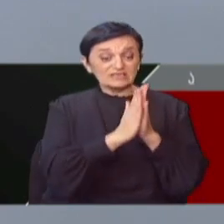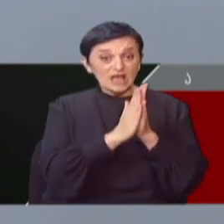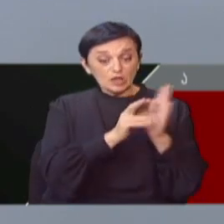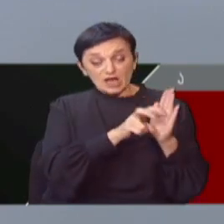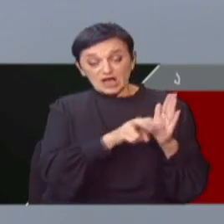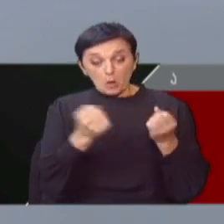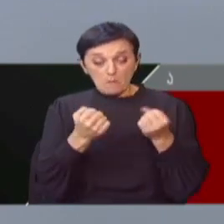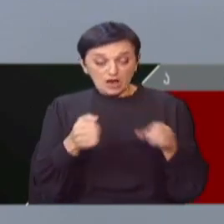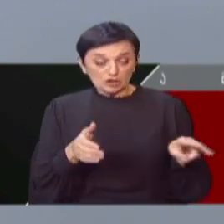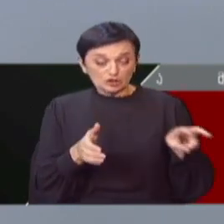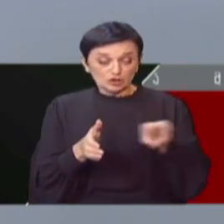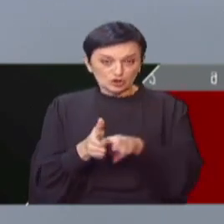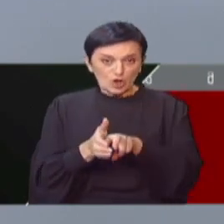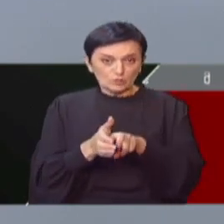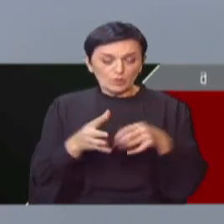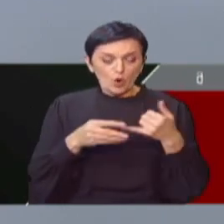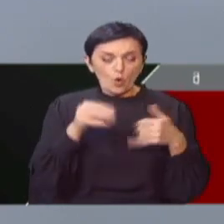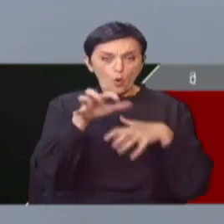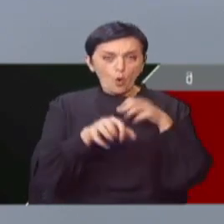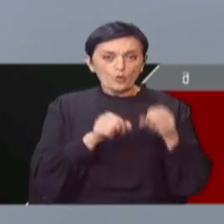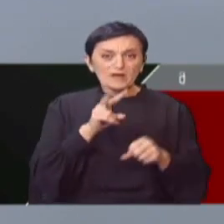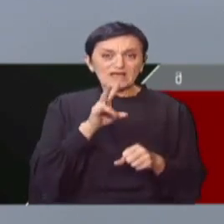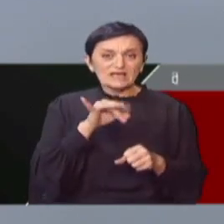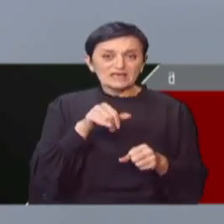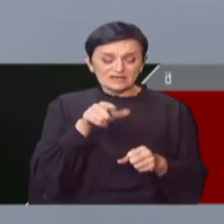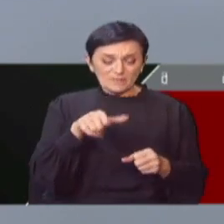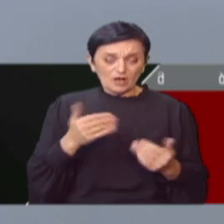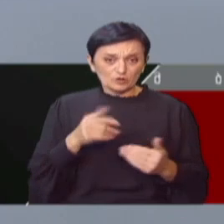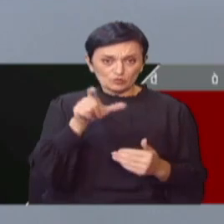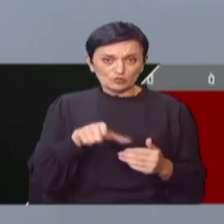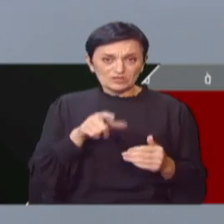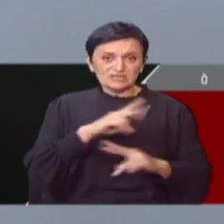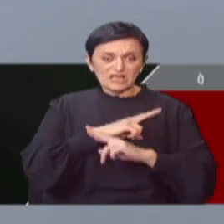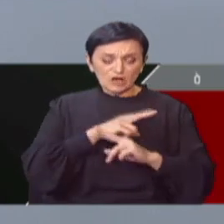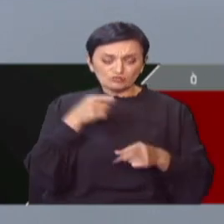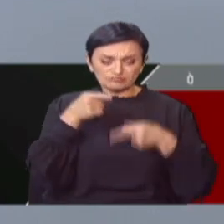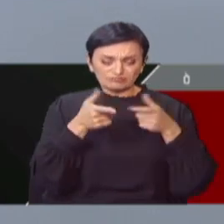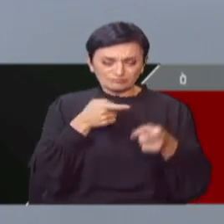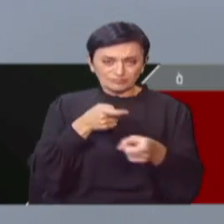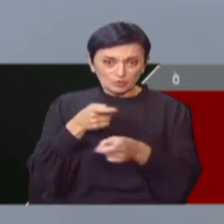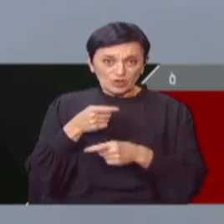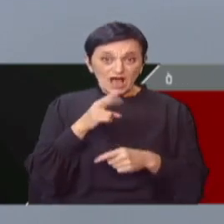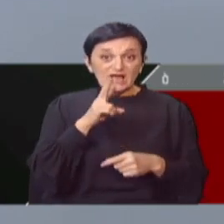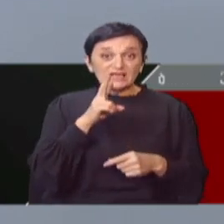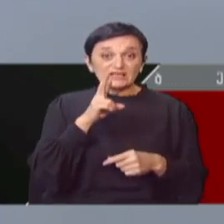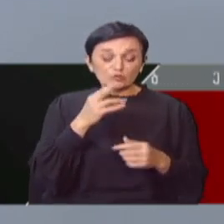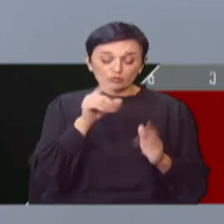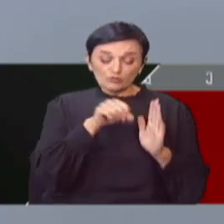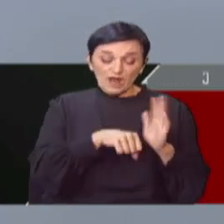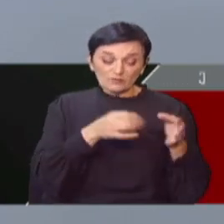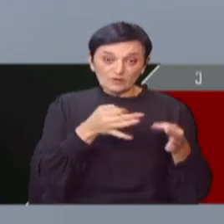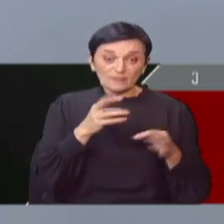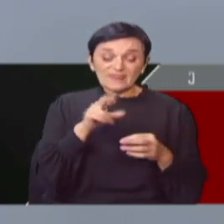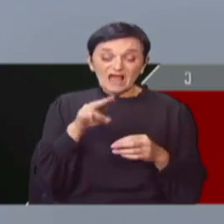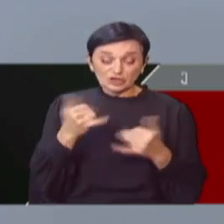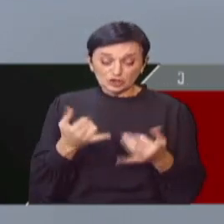vista mankane shi chajdom ishem de gmiya gane sokupande ma kirbalis mukoid rusasi kute lojri lobebe prolis kad motsema da datia shulis da uka unagle uga ta usuple